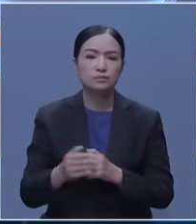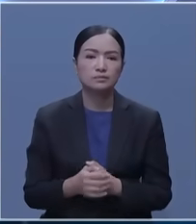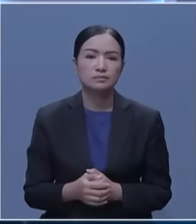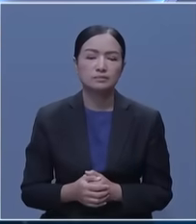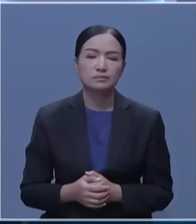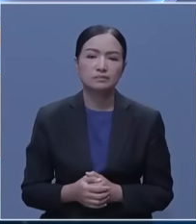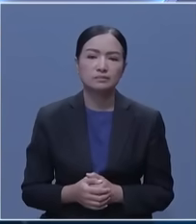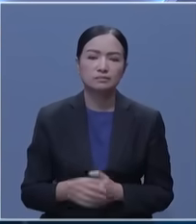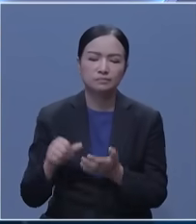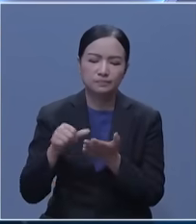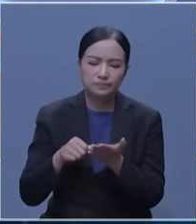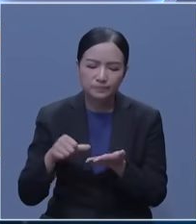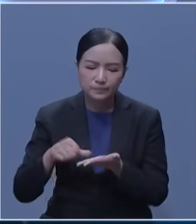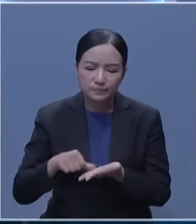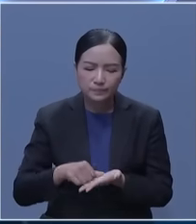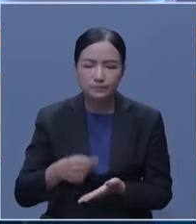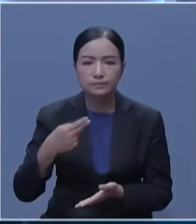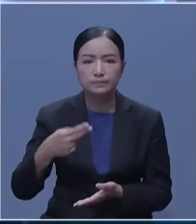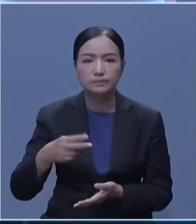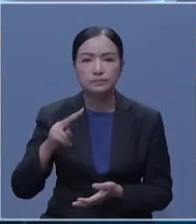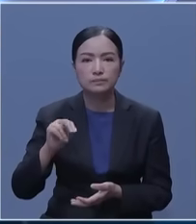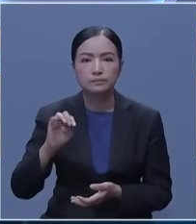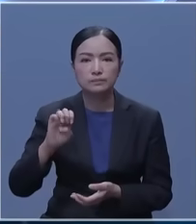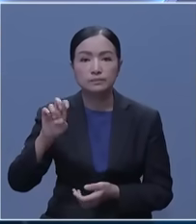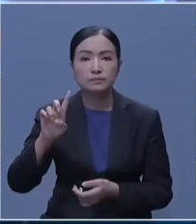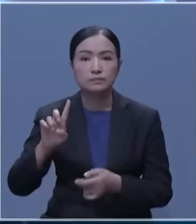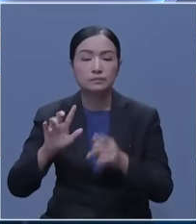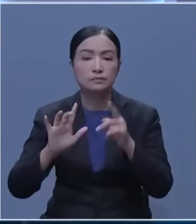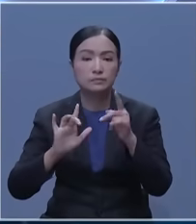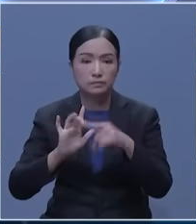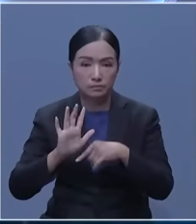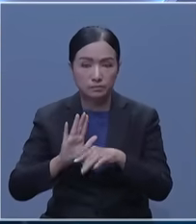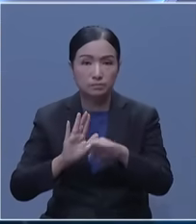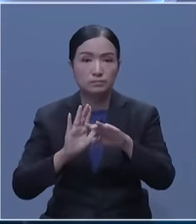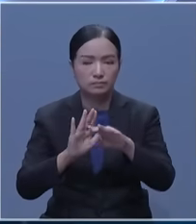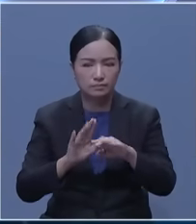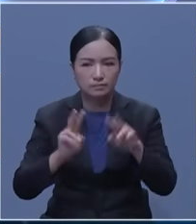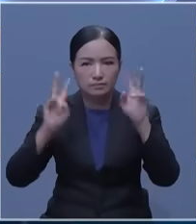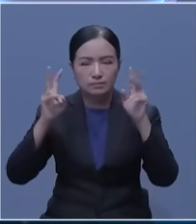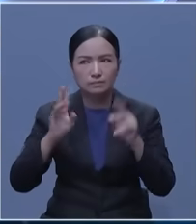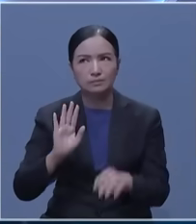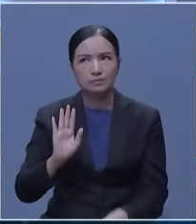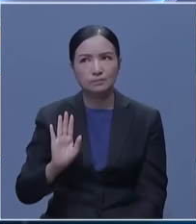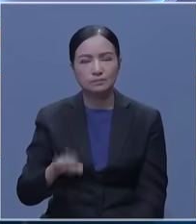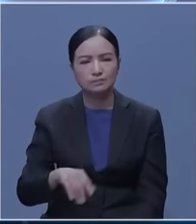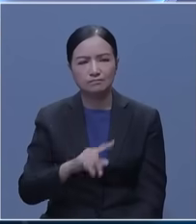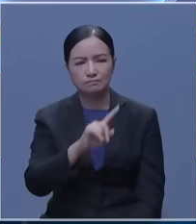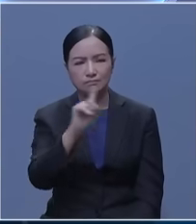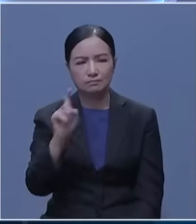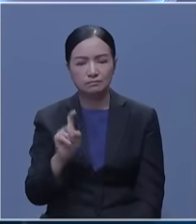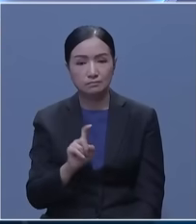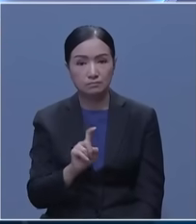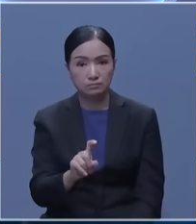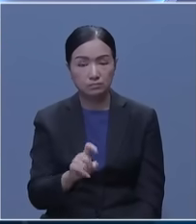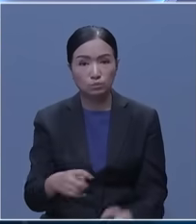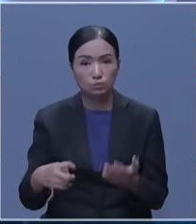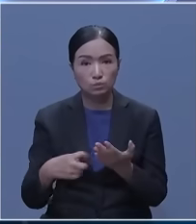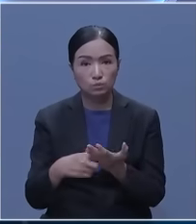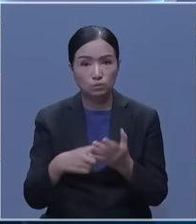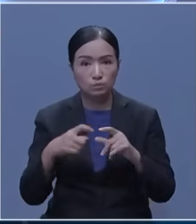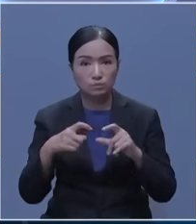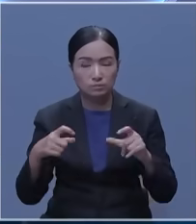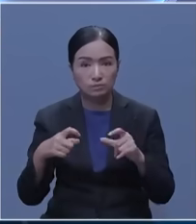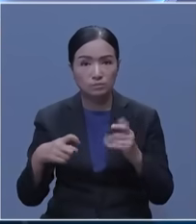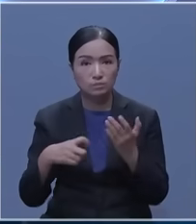คัญไงบอกพยายามแก้ให้ได้แต่ว่าพอไปแตะเรื่องนี้ก็เลยเป็นประเด็นดราม่าขึ้นมาเลยนะคะ ก็เลยถูกตั้งคำถามว่านี่คือตั๋วเพื่อไทยหรือเป